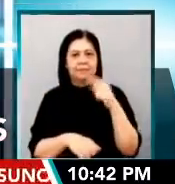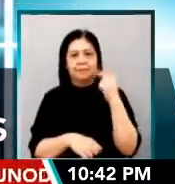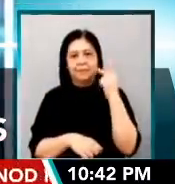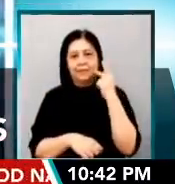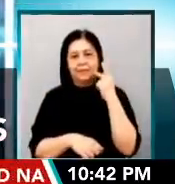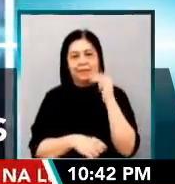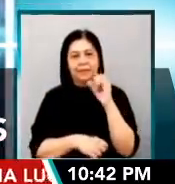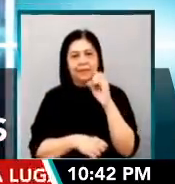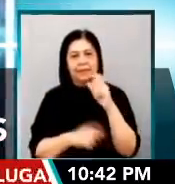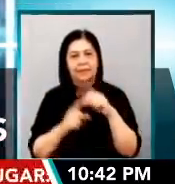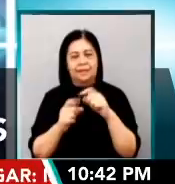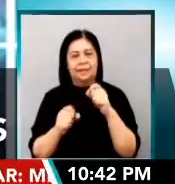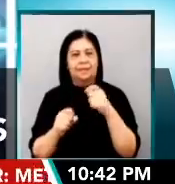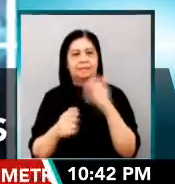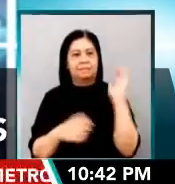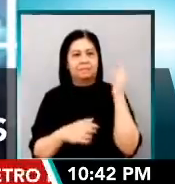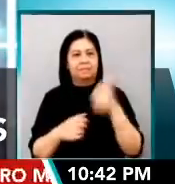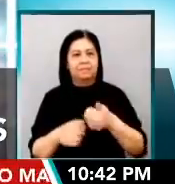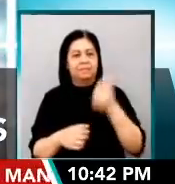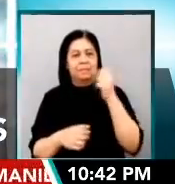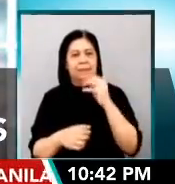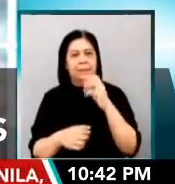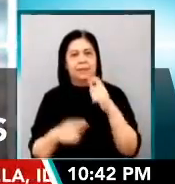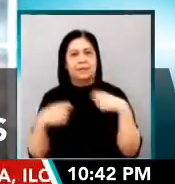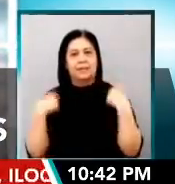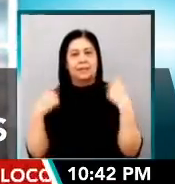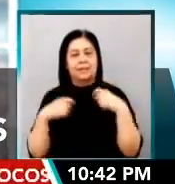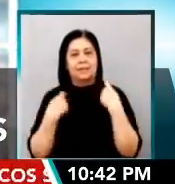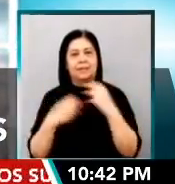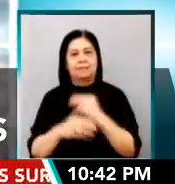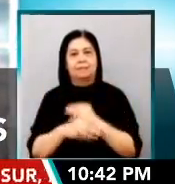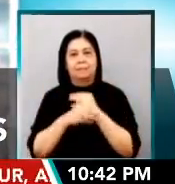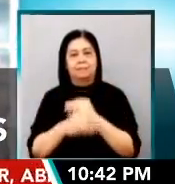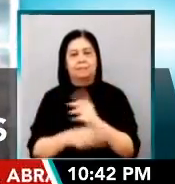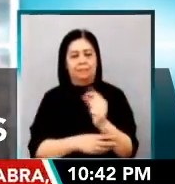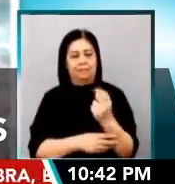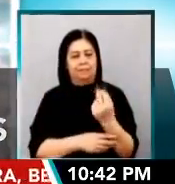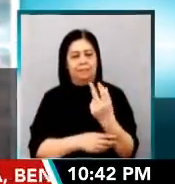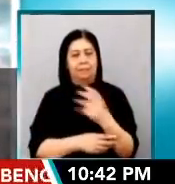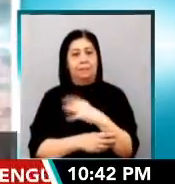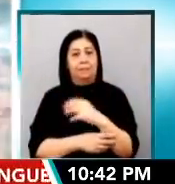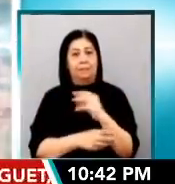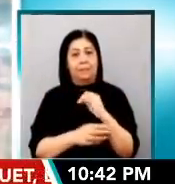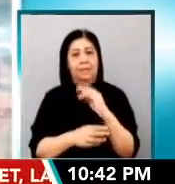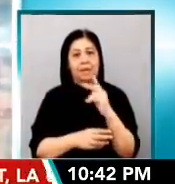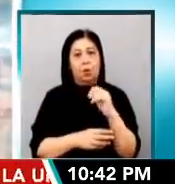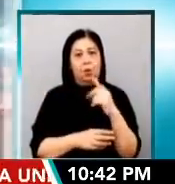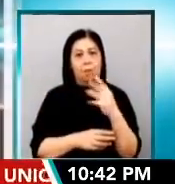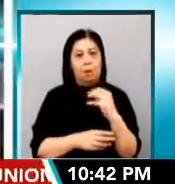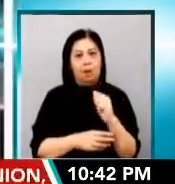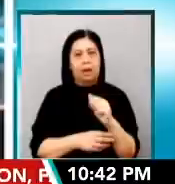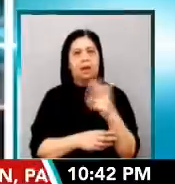at nanalo siya bilang Miss Teen Masbate noong 2013 at Miss Kaugma noong 2016.